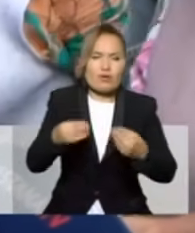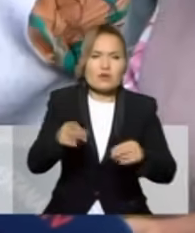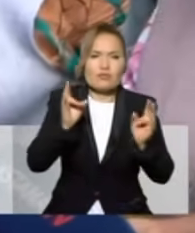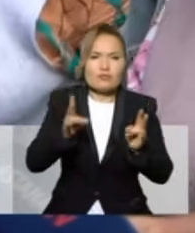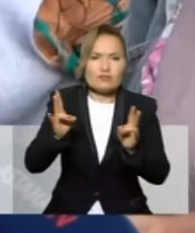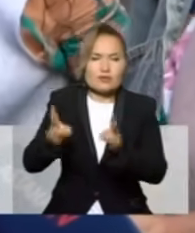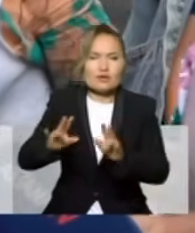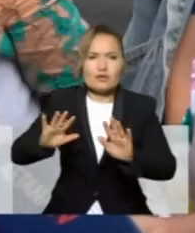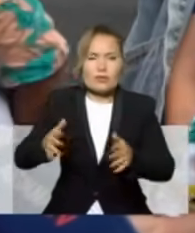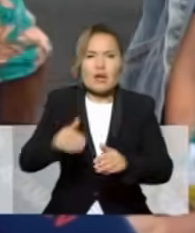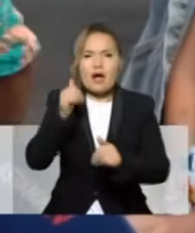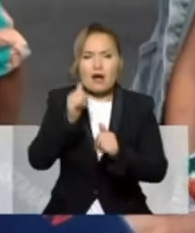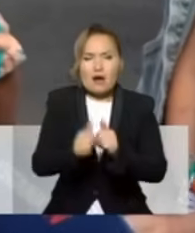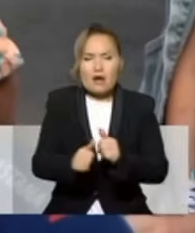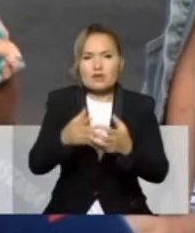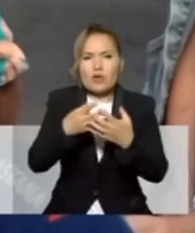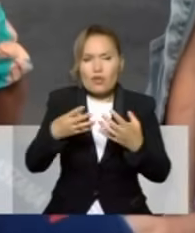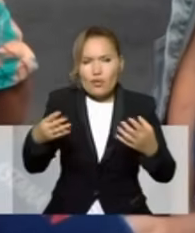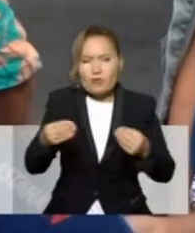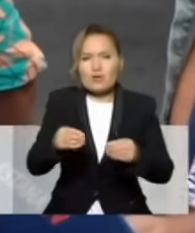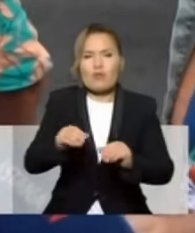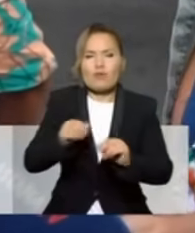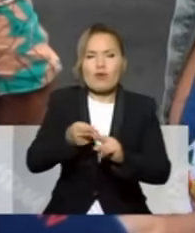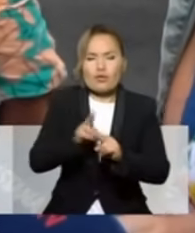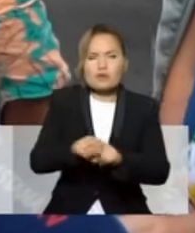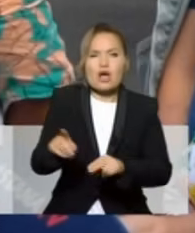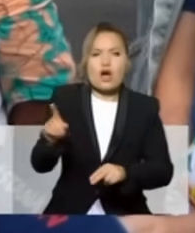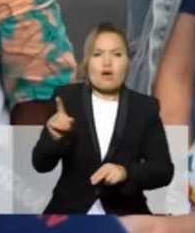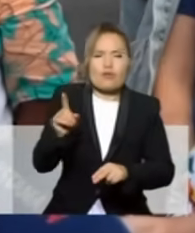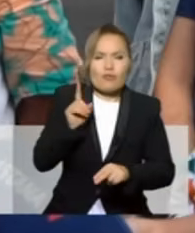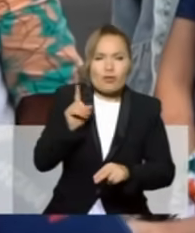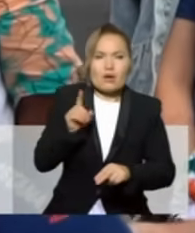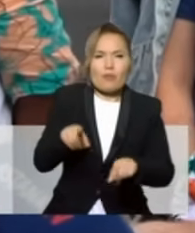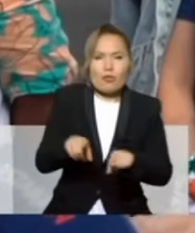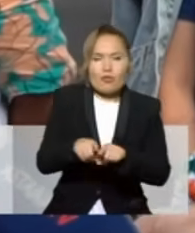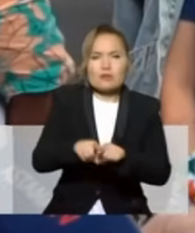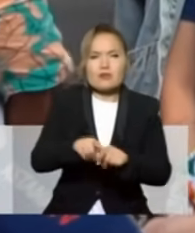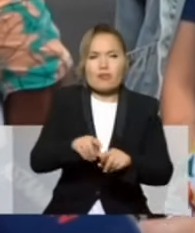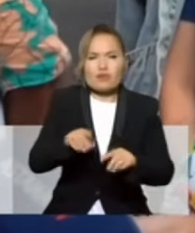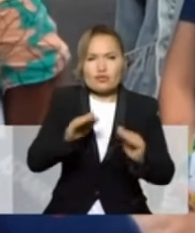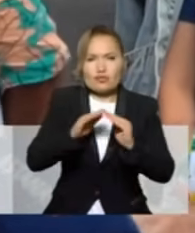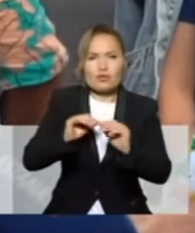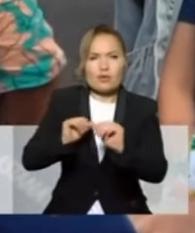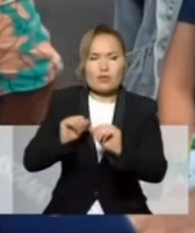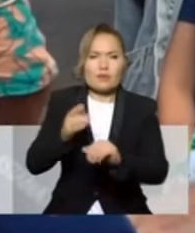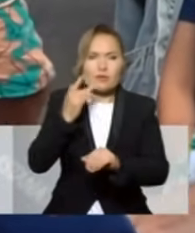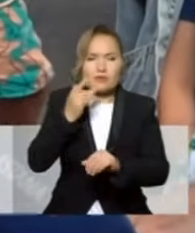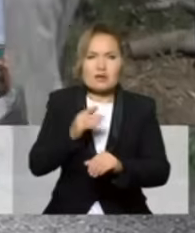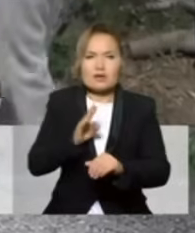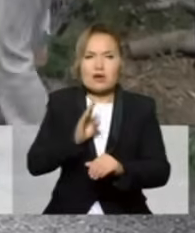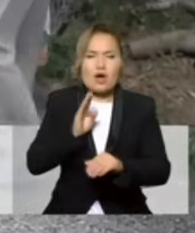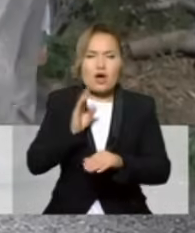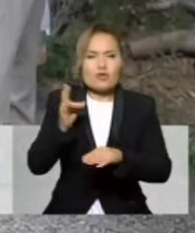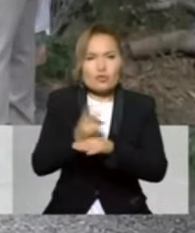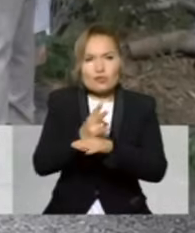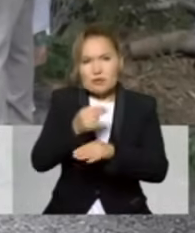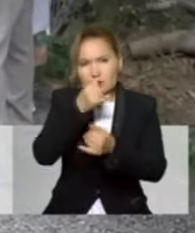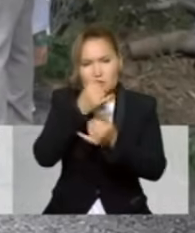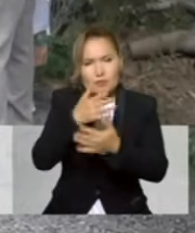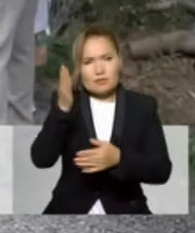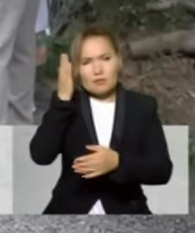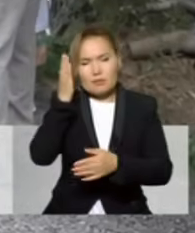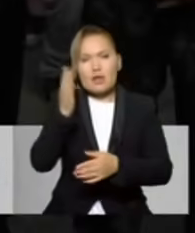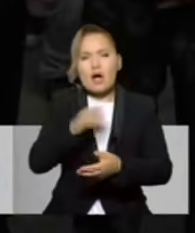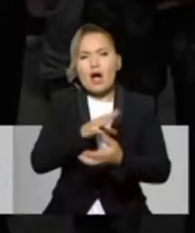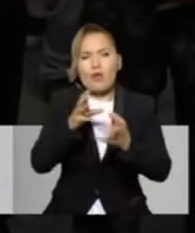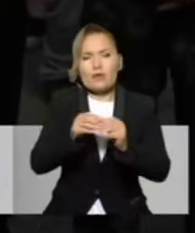Су күзету біздің неміз. Көктем неше күн болады бізде, тем более батыс жақта бізде көктем ұзақ болады ғой. Сол уақытқа дейін біздер ұйықтамаймыз. Тұрғындар бұл жағдай жыл